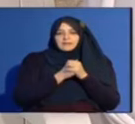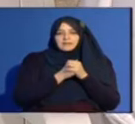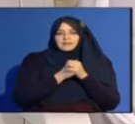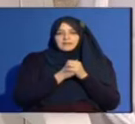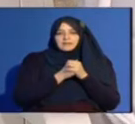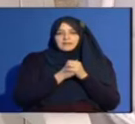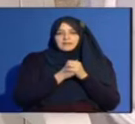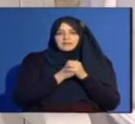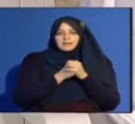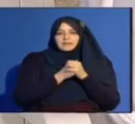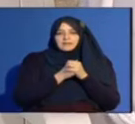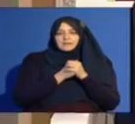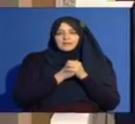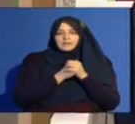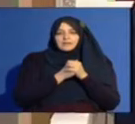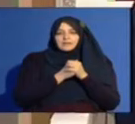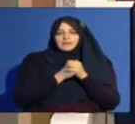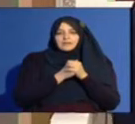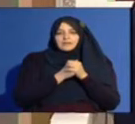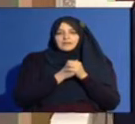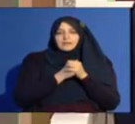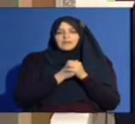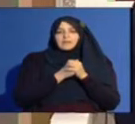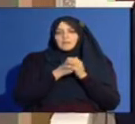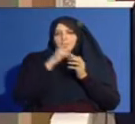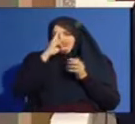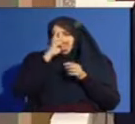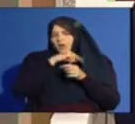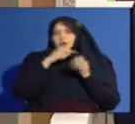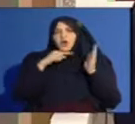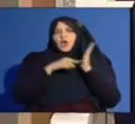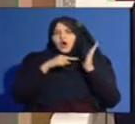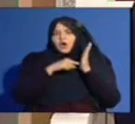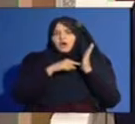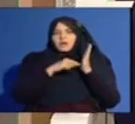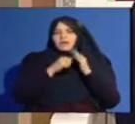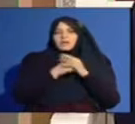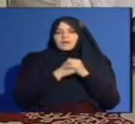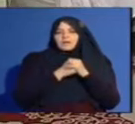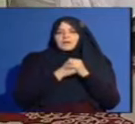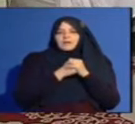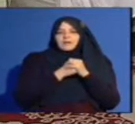وعجوزتي ماتوا هنايا في فرنسا. متى في فرنسا زكية؟